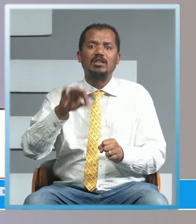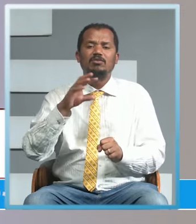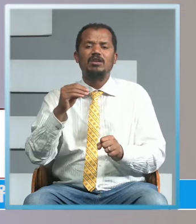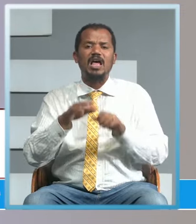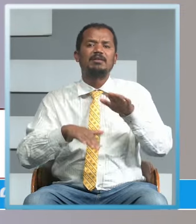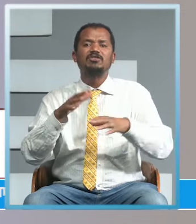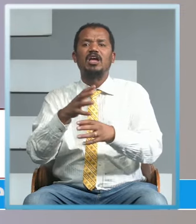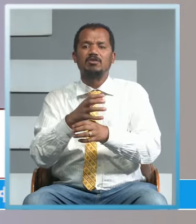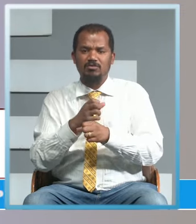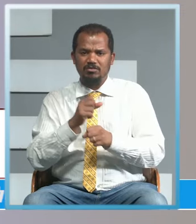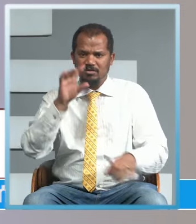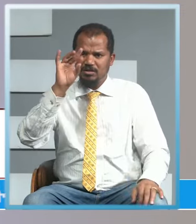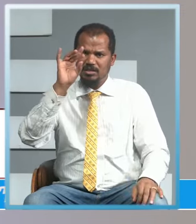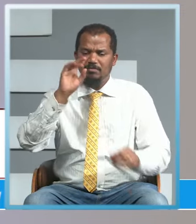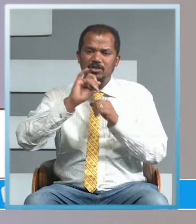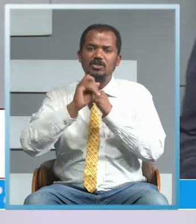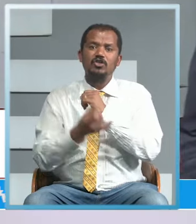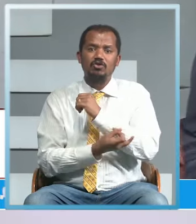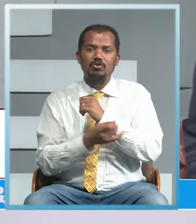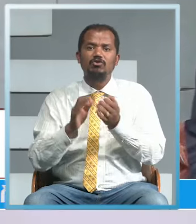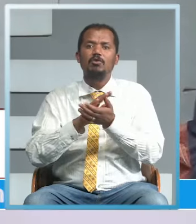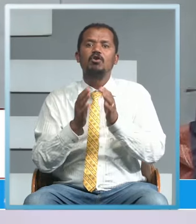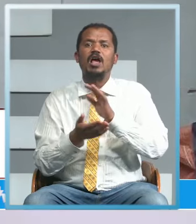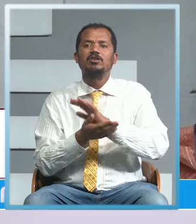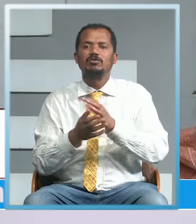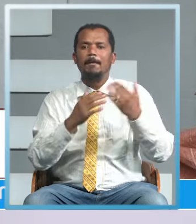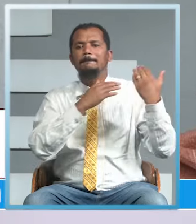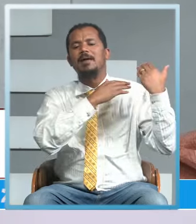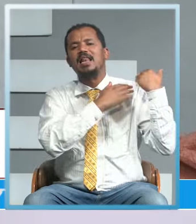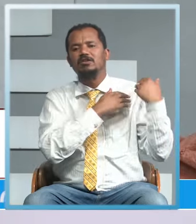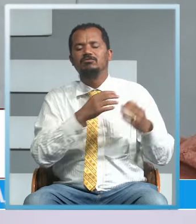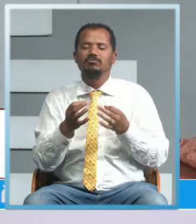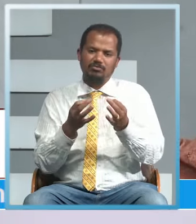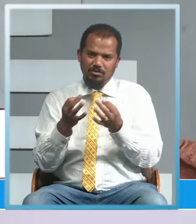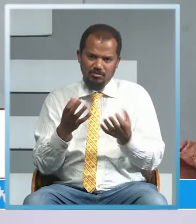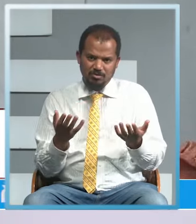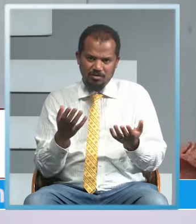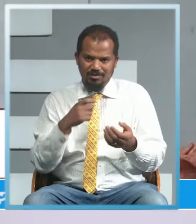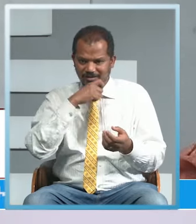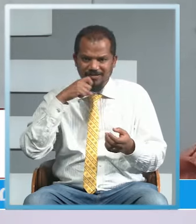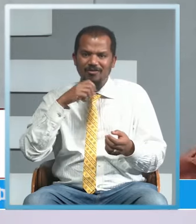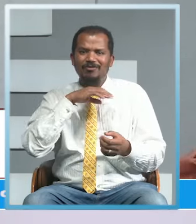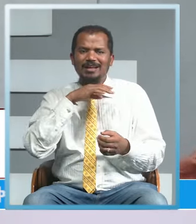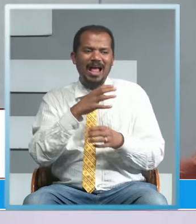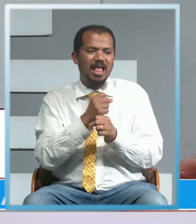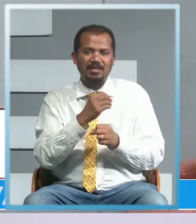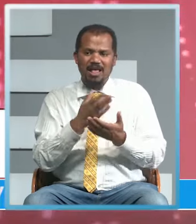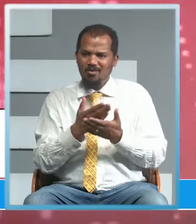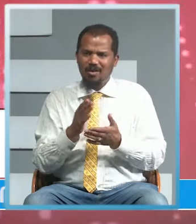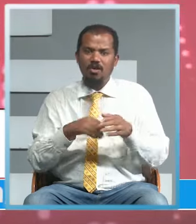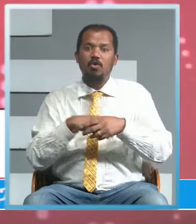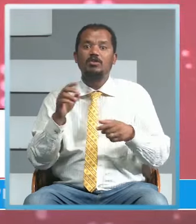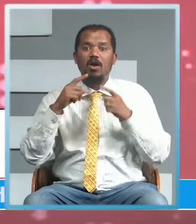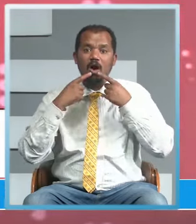ሲያመርቱ የተገኙና እርምጃ የተወሰደባቸው 8 ድርጅቶች መሆናቸውን ባለስልጣኑ ገልጿል። በደረቅ ቆሻሻ